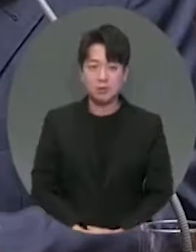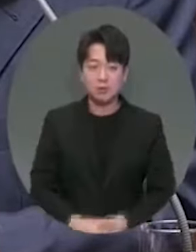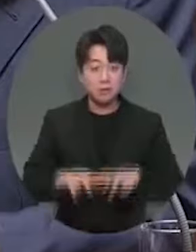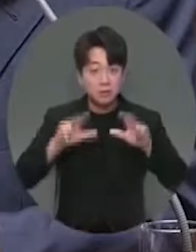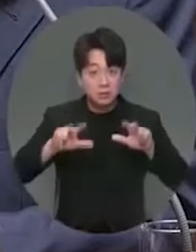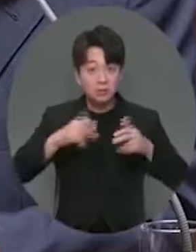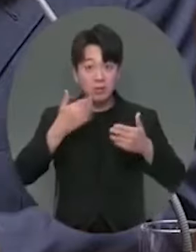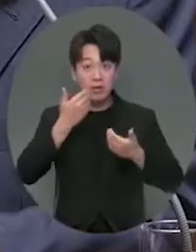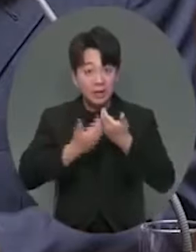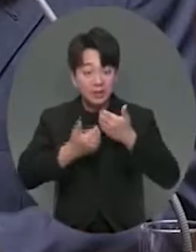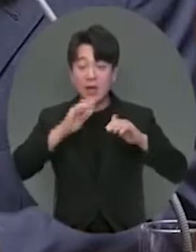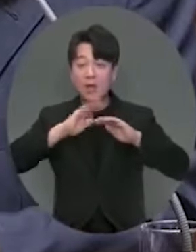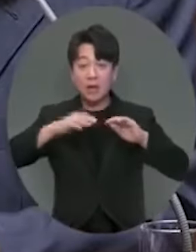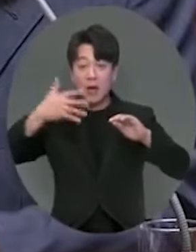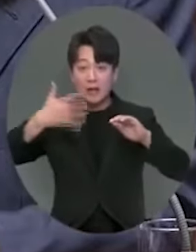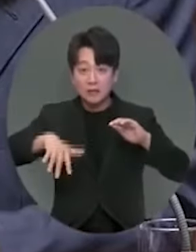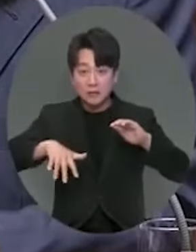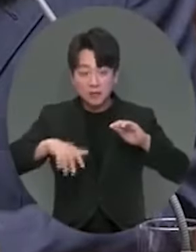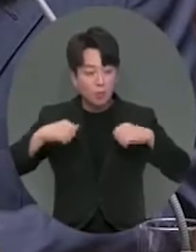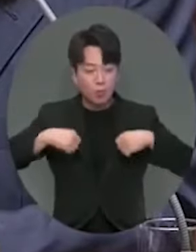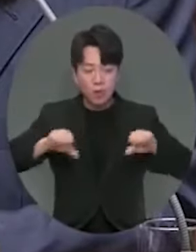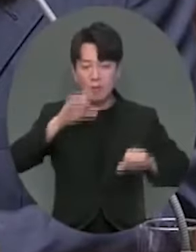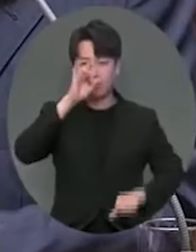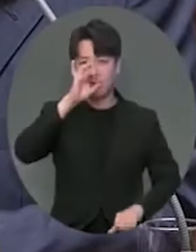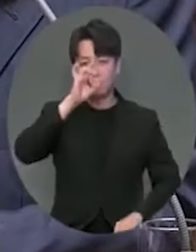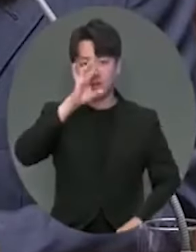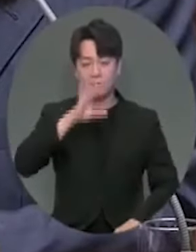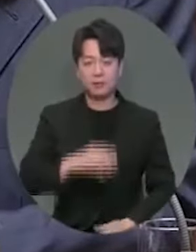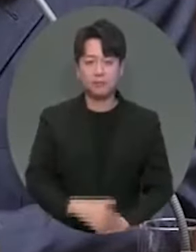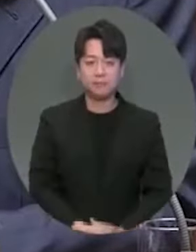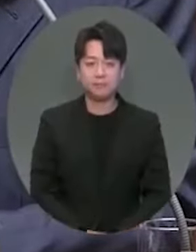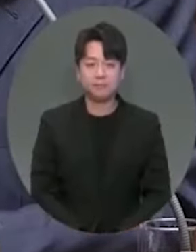갑니다. 우리가